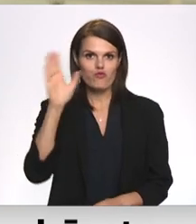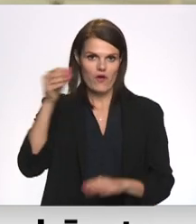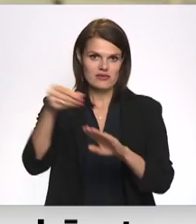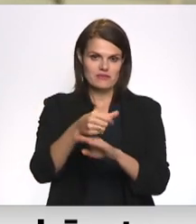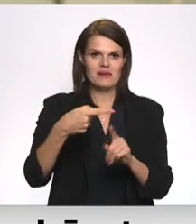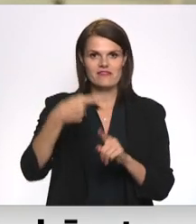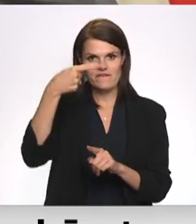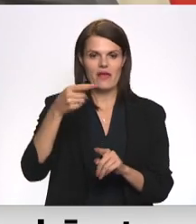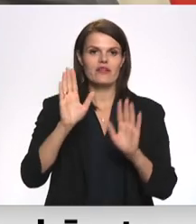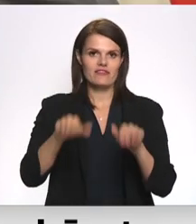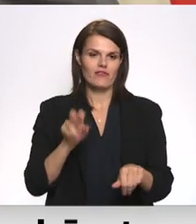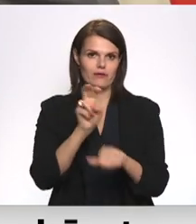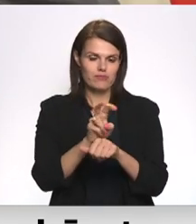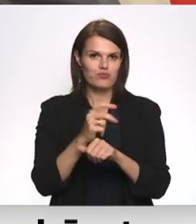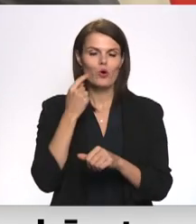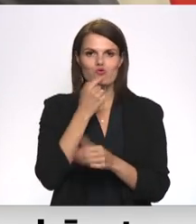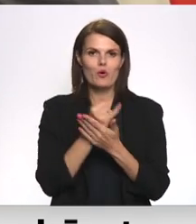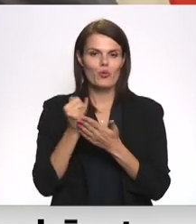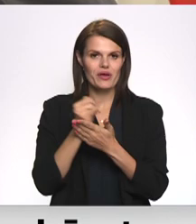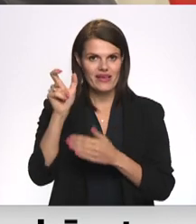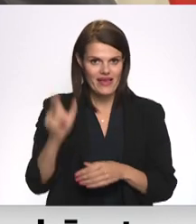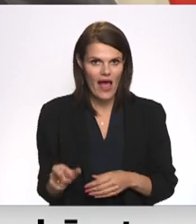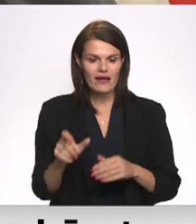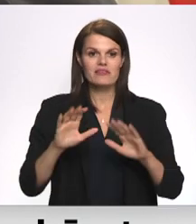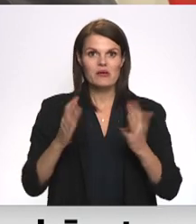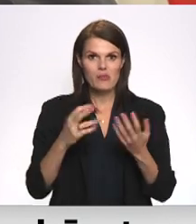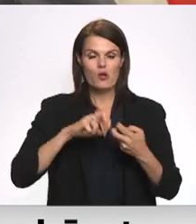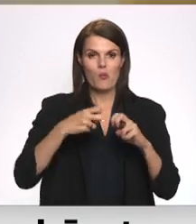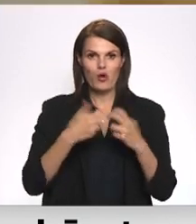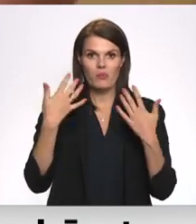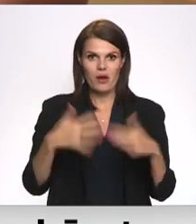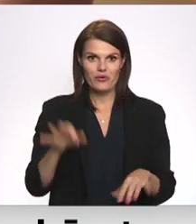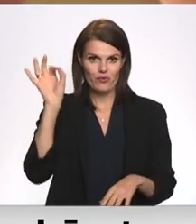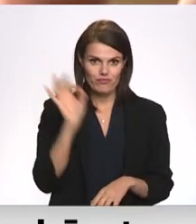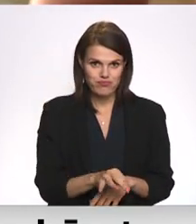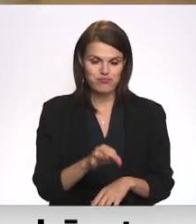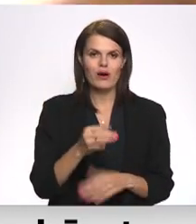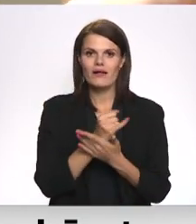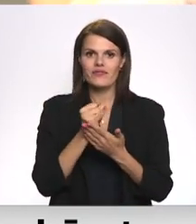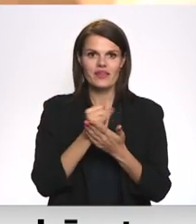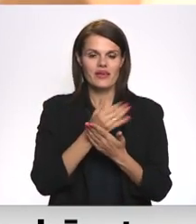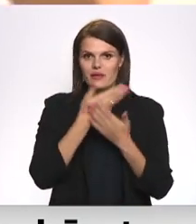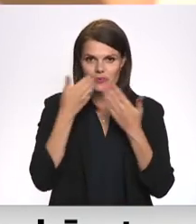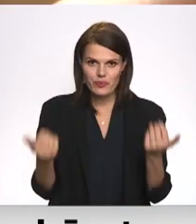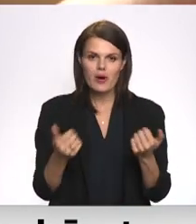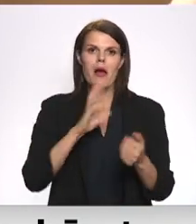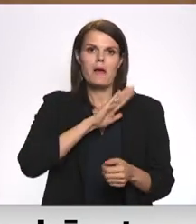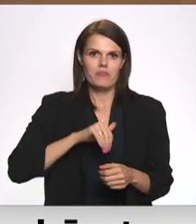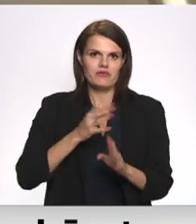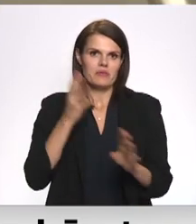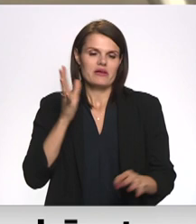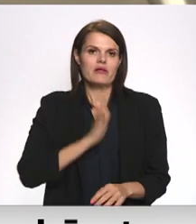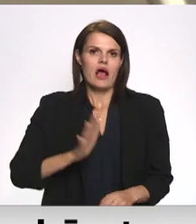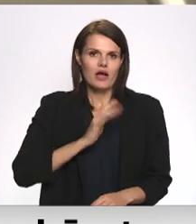kad problēmas jau ielaistas, jāgaida uz valsts apmaksātiem bērnu zobārsta pakalpojumiem. Liepājā tas var būt gads un pat